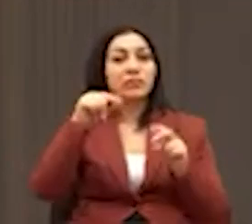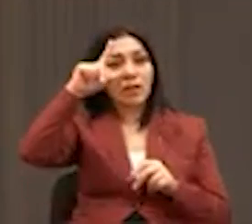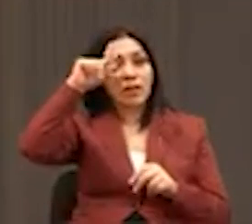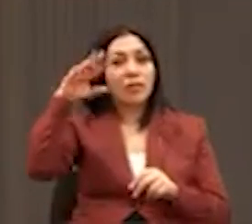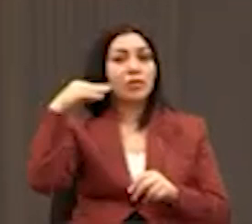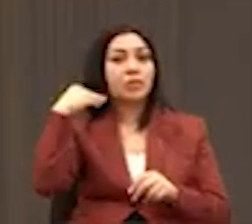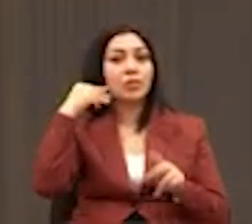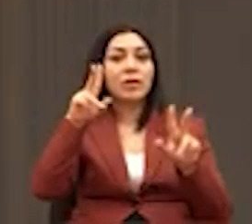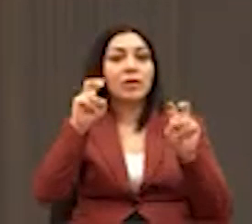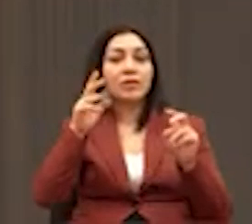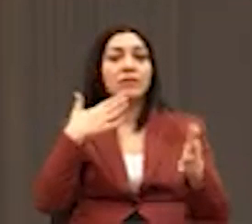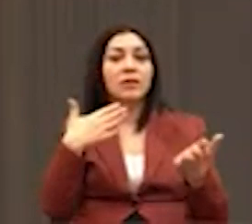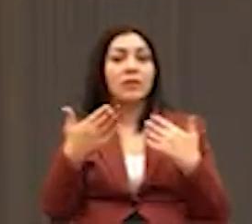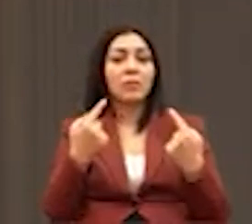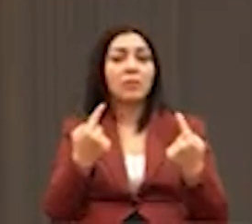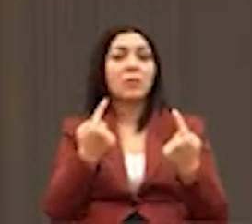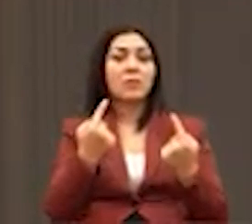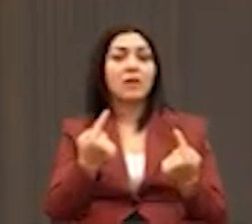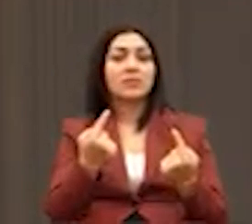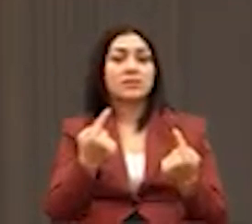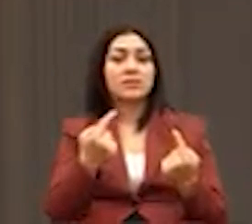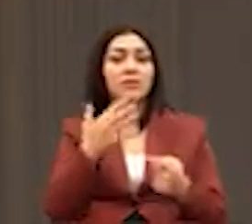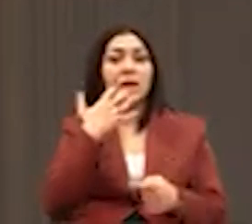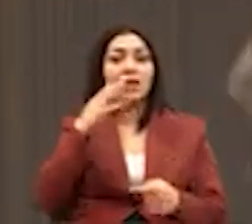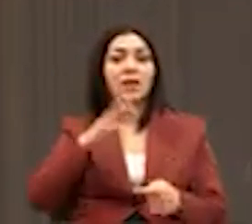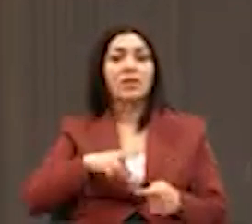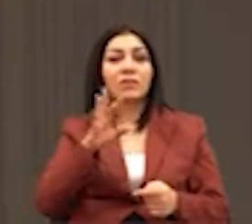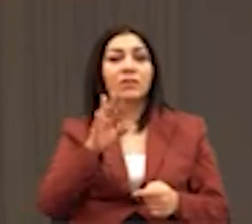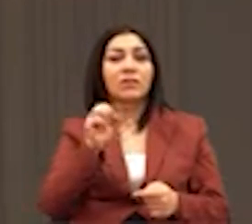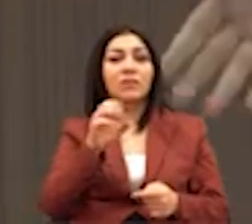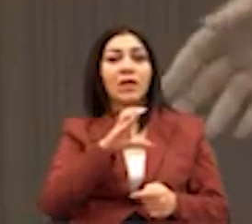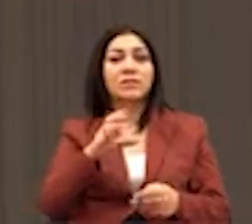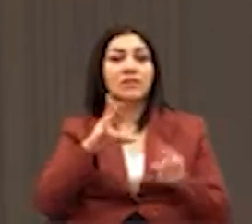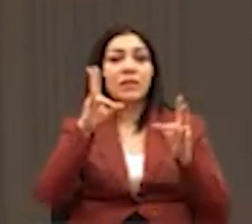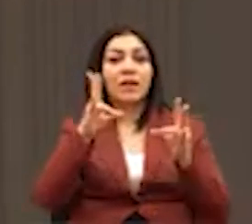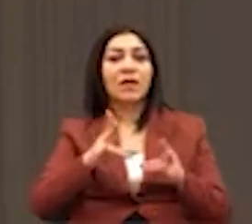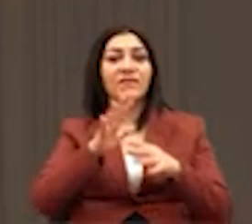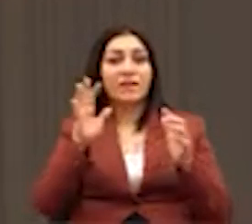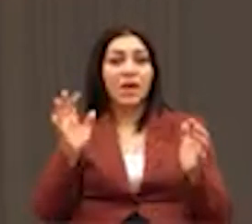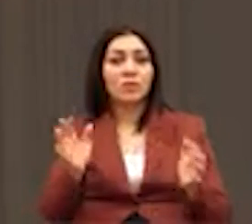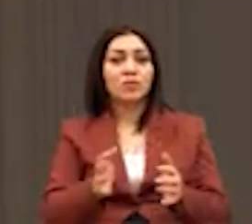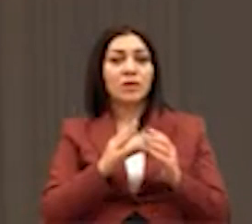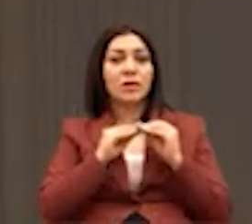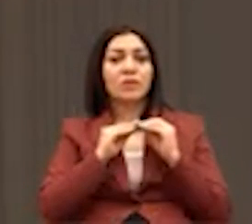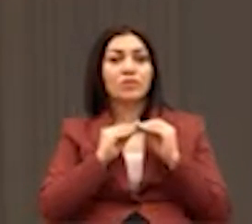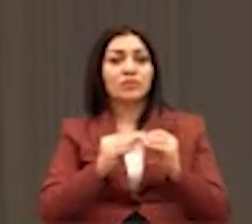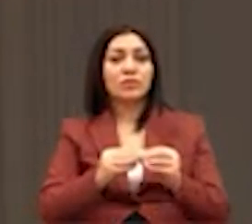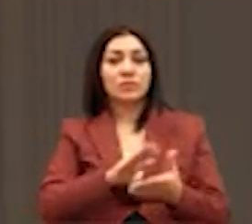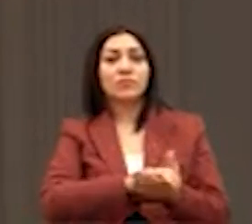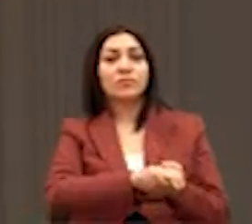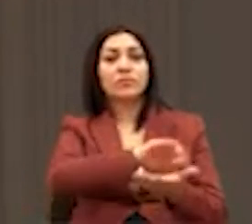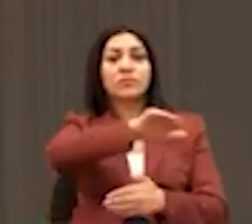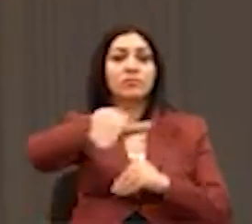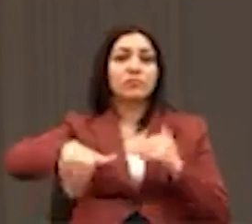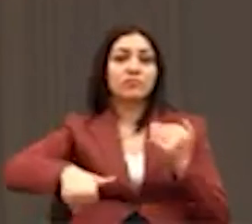հայ-թուրքական կարգավորման և լայն հարավային Կովկասում անվտանգության, կայունության ու